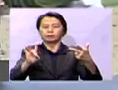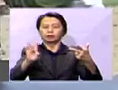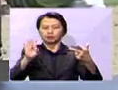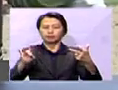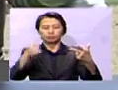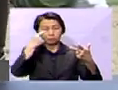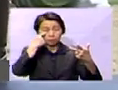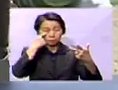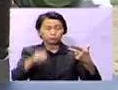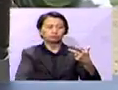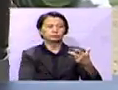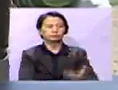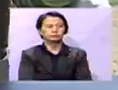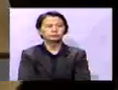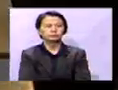145.988 mata.